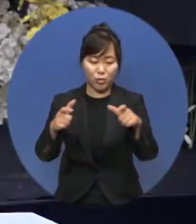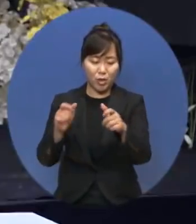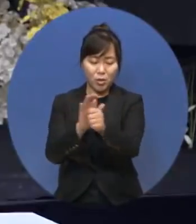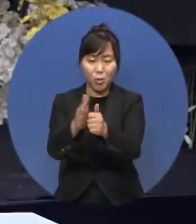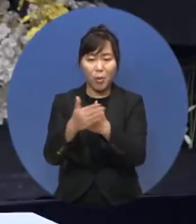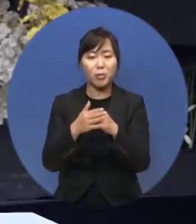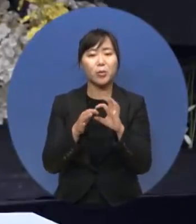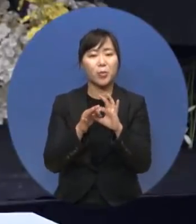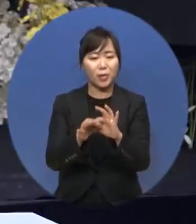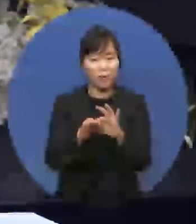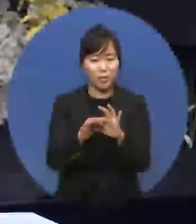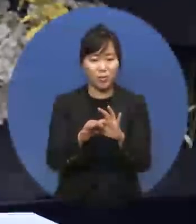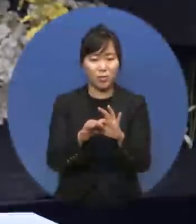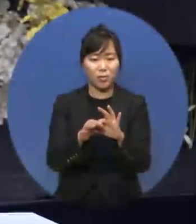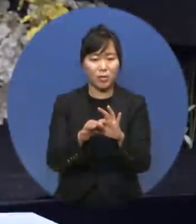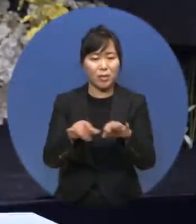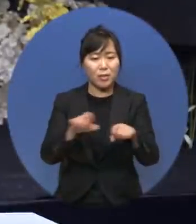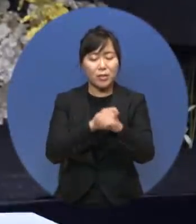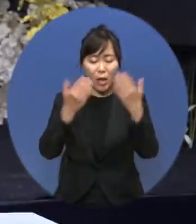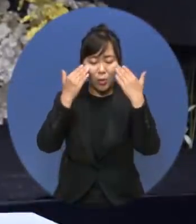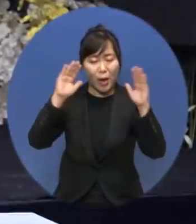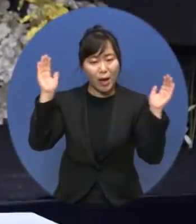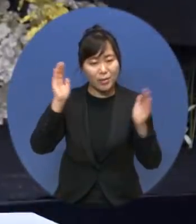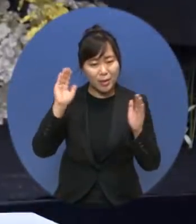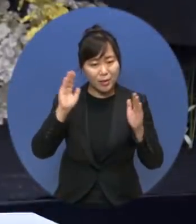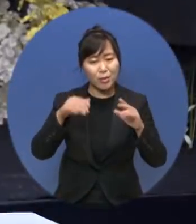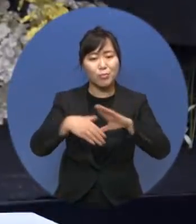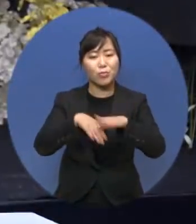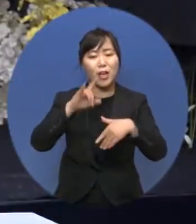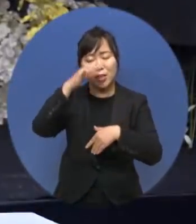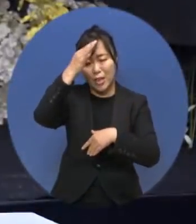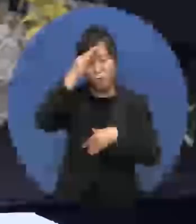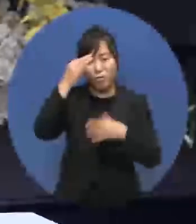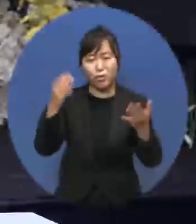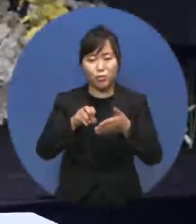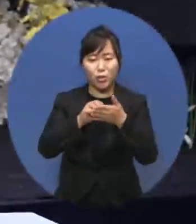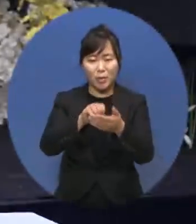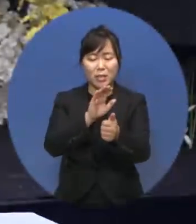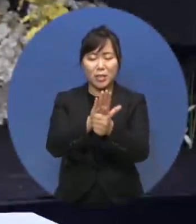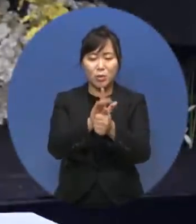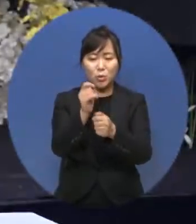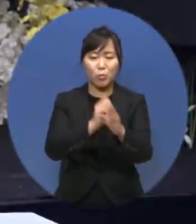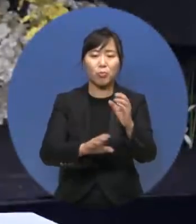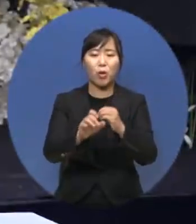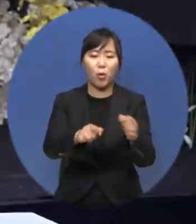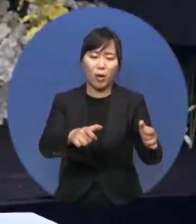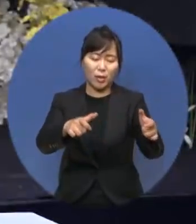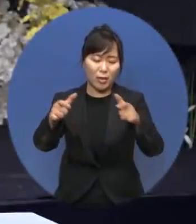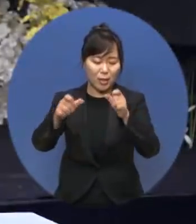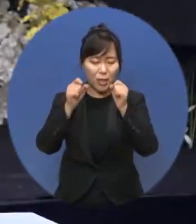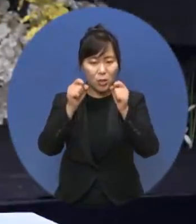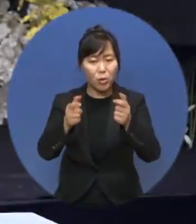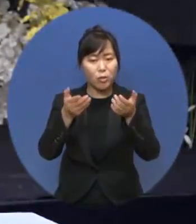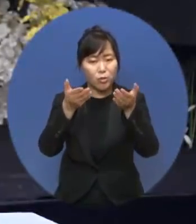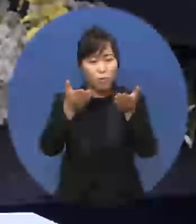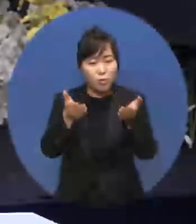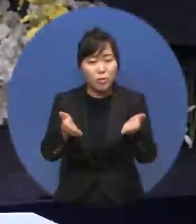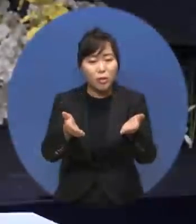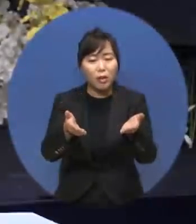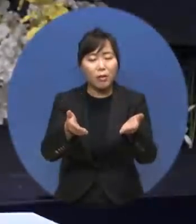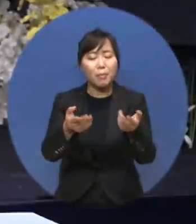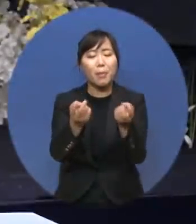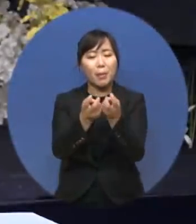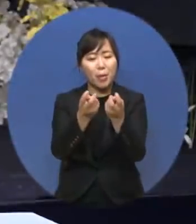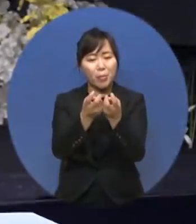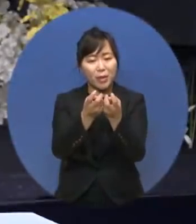협업을 통해서 이 특수학교 학생들의 문화예술 취업의 지원을 좀 확대할 수 있는, 더 기회를 제고할 수 있는 어떤